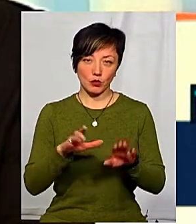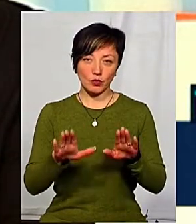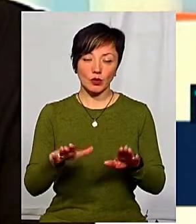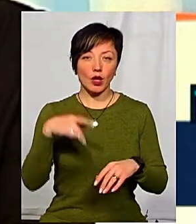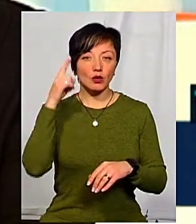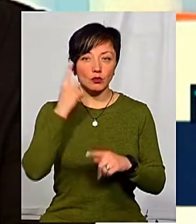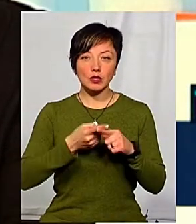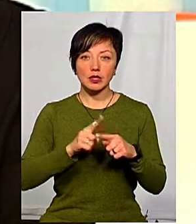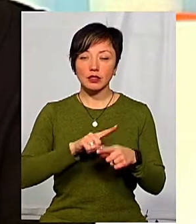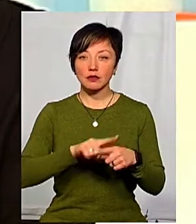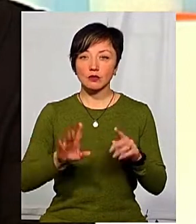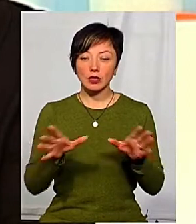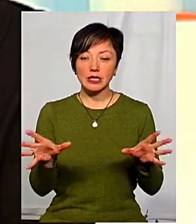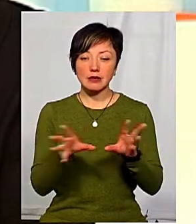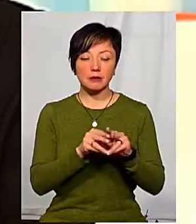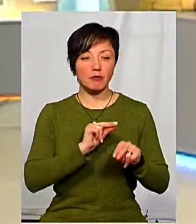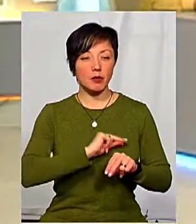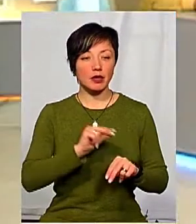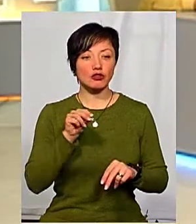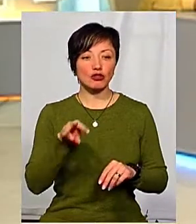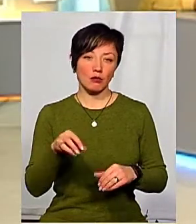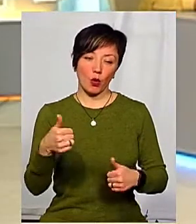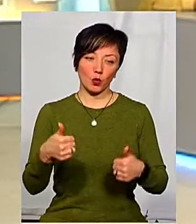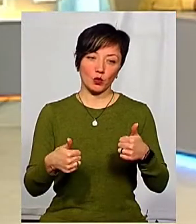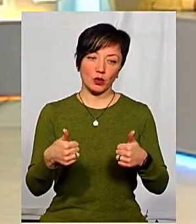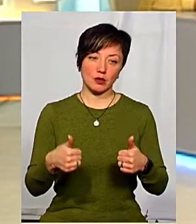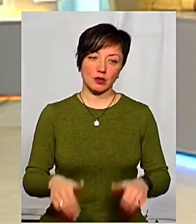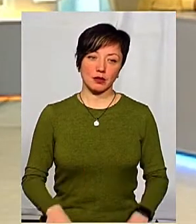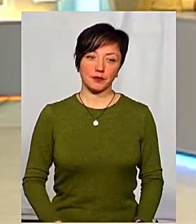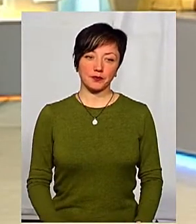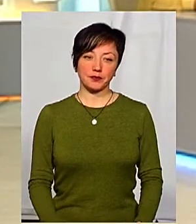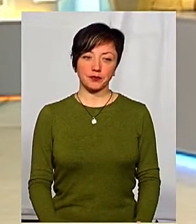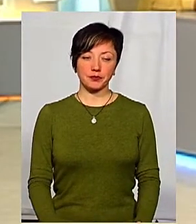Тобто я думаю, що це скоріш буде співпраця, аніж конкуренція.